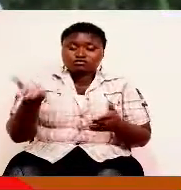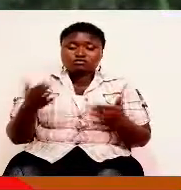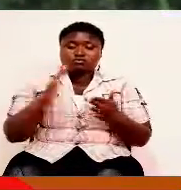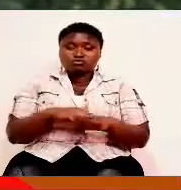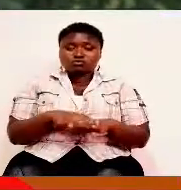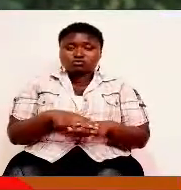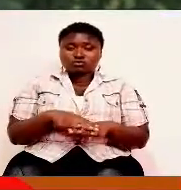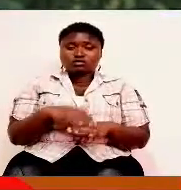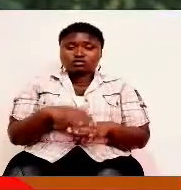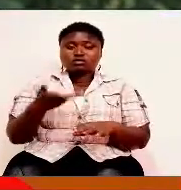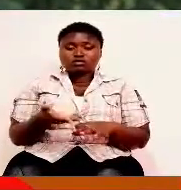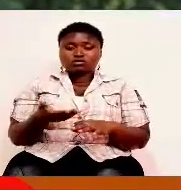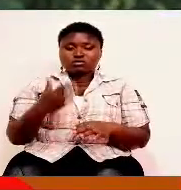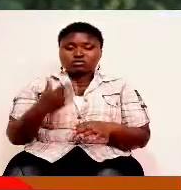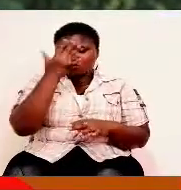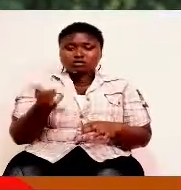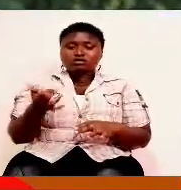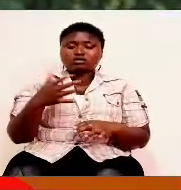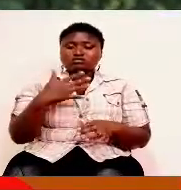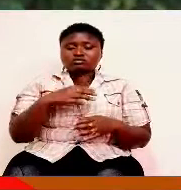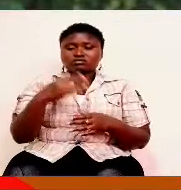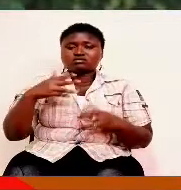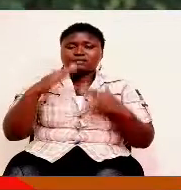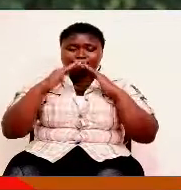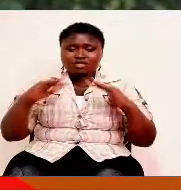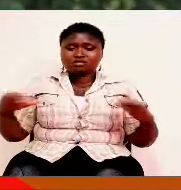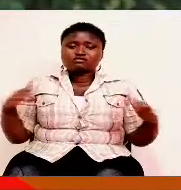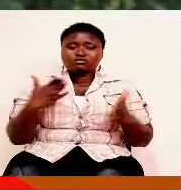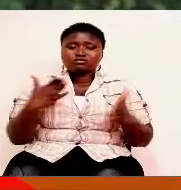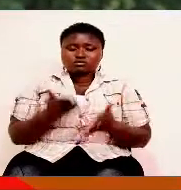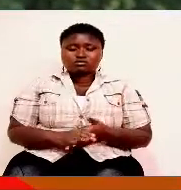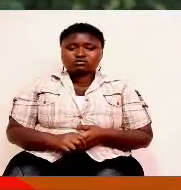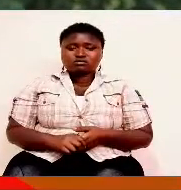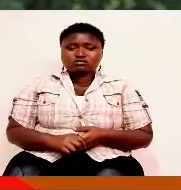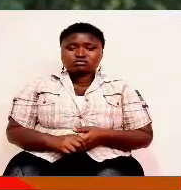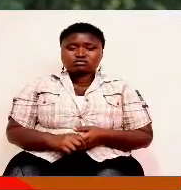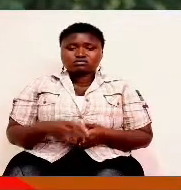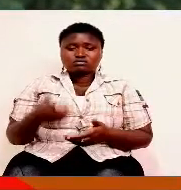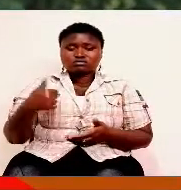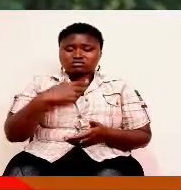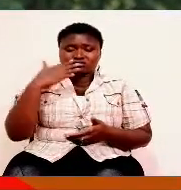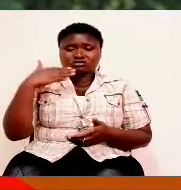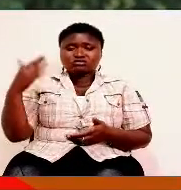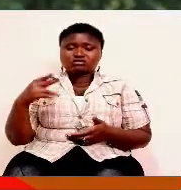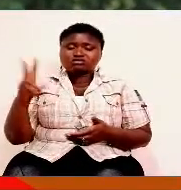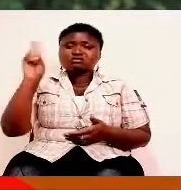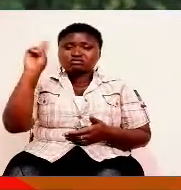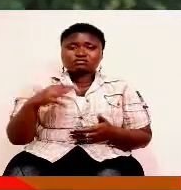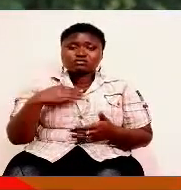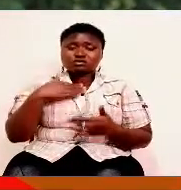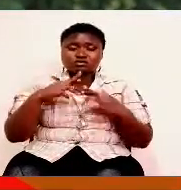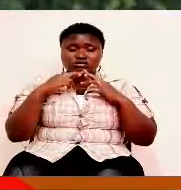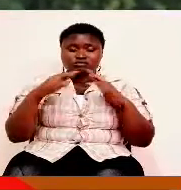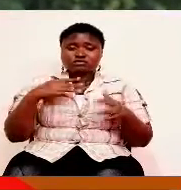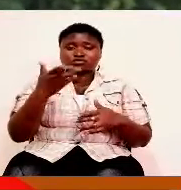caring now. Why can't you make this country be peaceful? And we still hear you and respect you. Ukiwachia